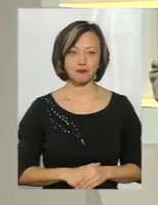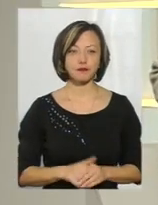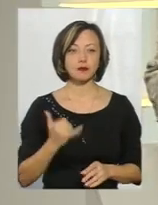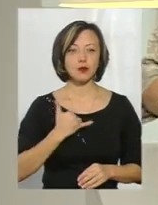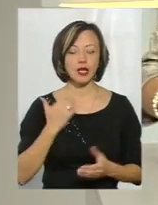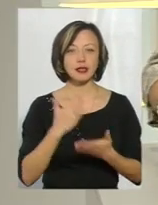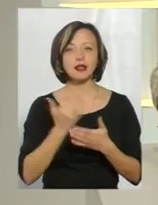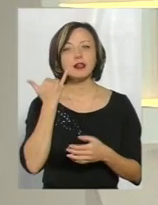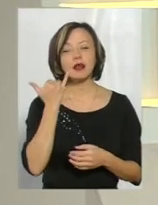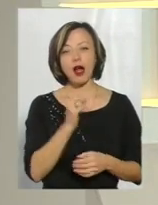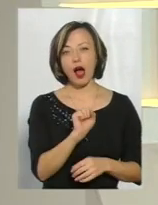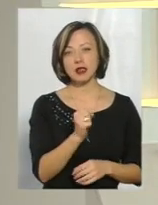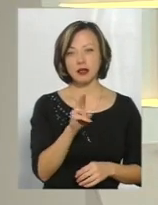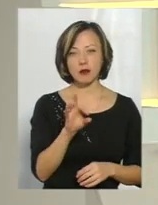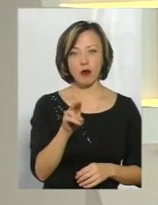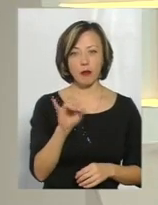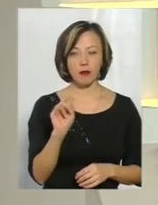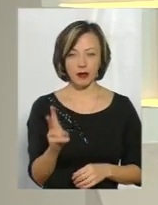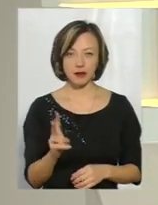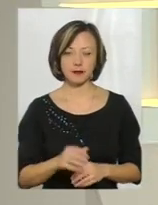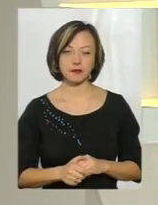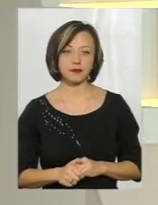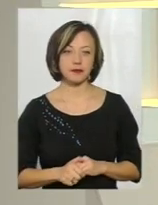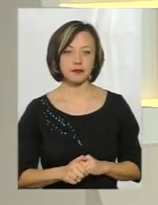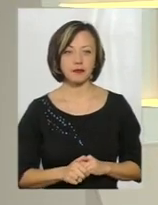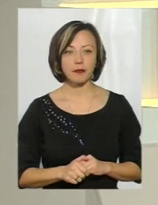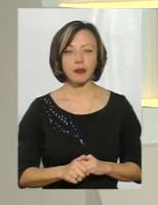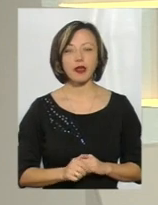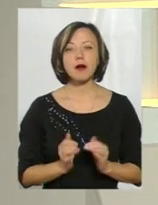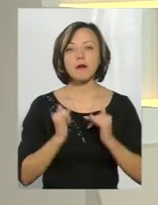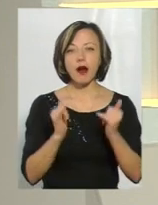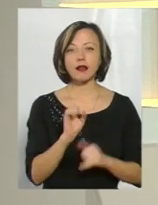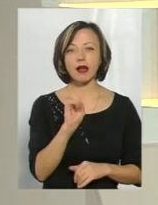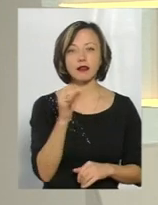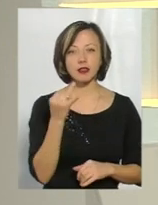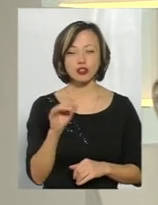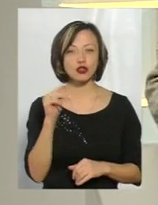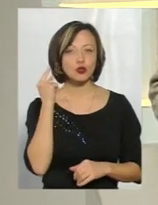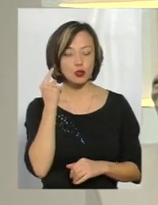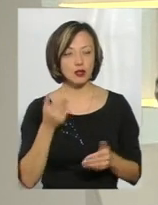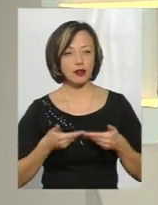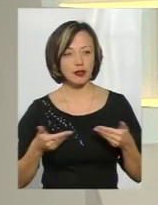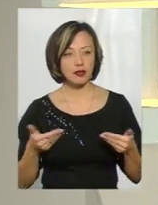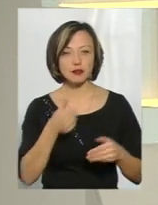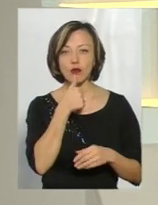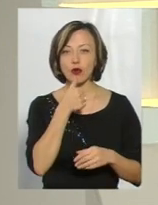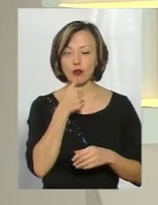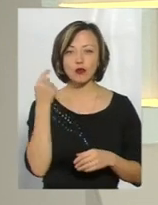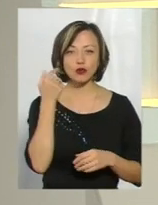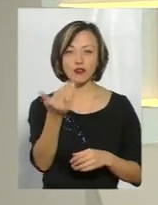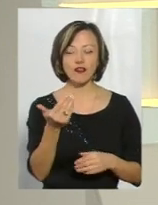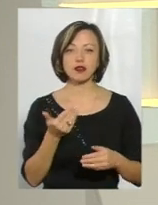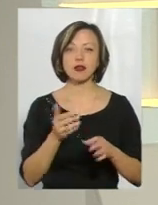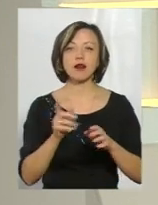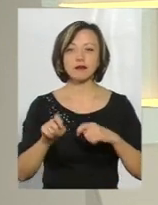є на зв'язку Андрій Попик, громадська мережа «Опора». Пане Андрію, чи чуєте нас? Спробуємо почути від вас,